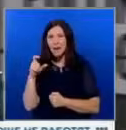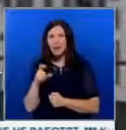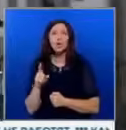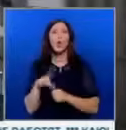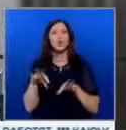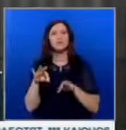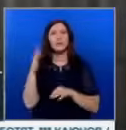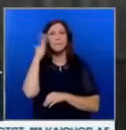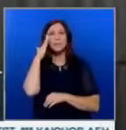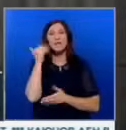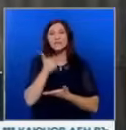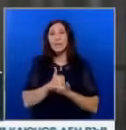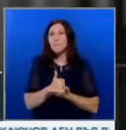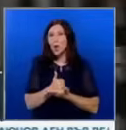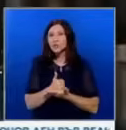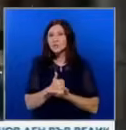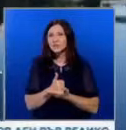сте за премиерския пост?